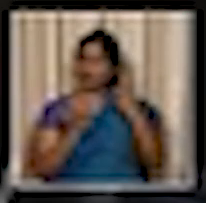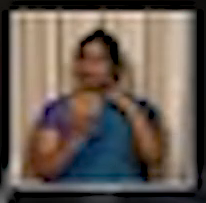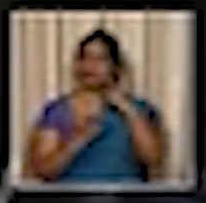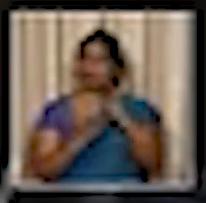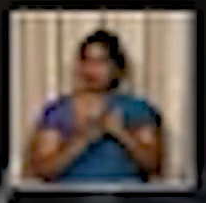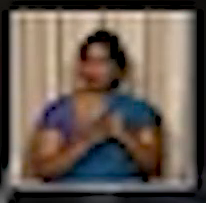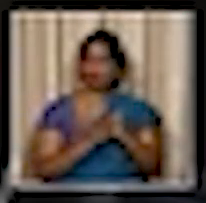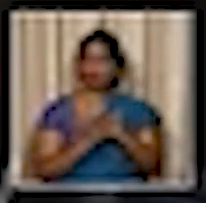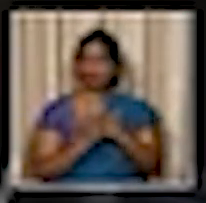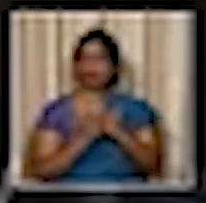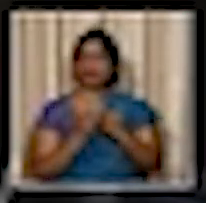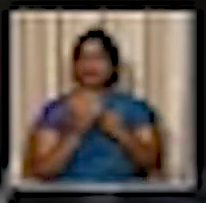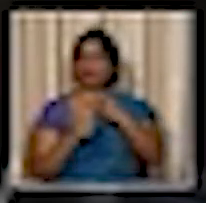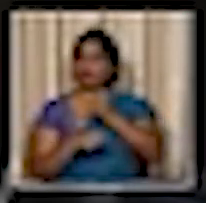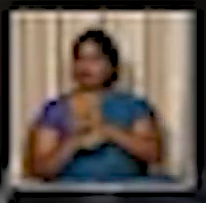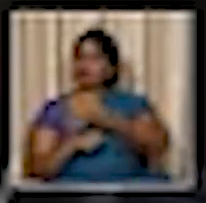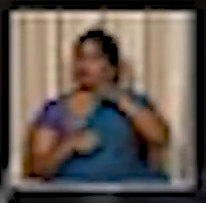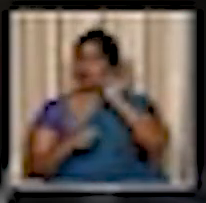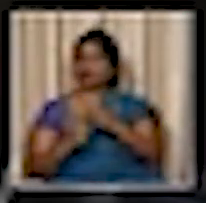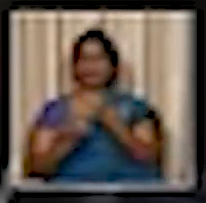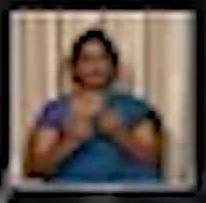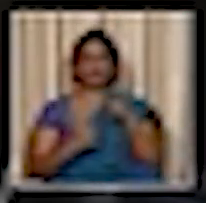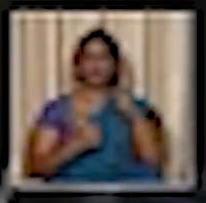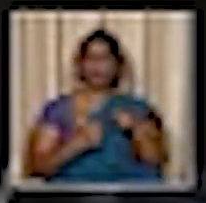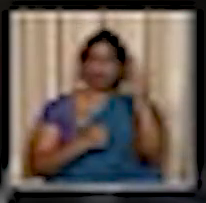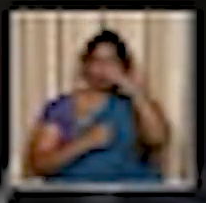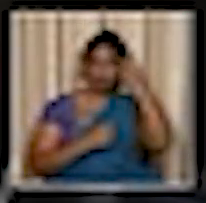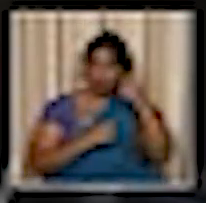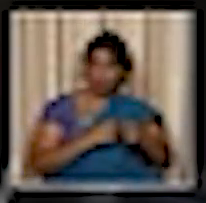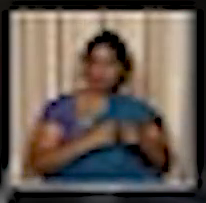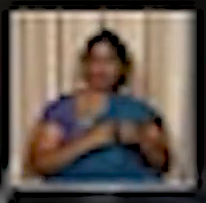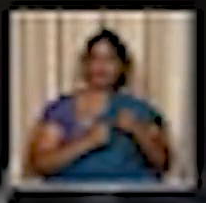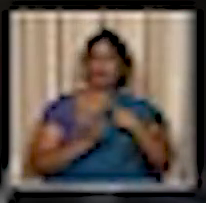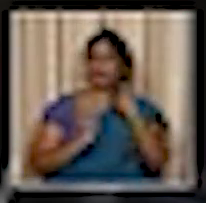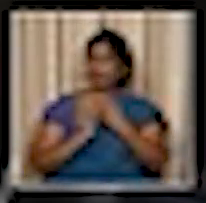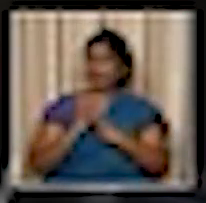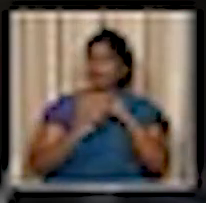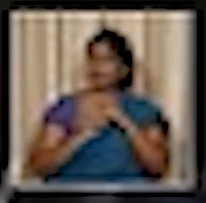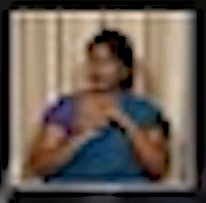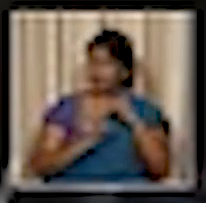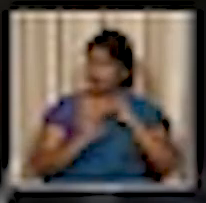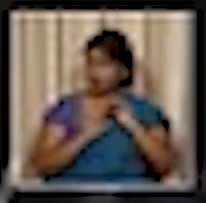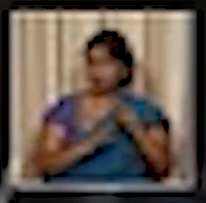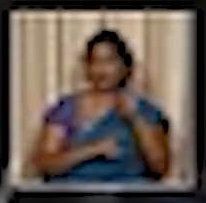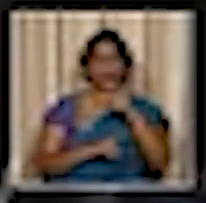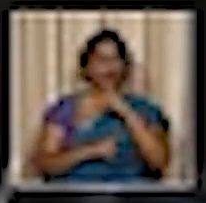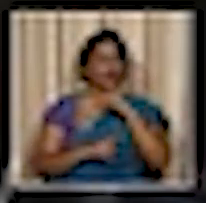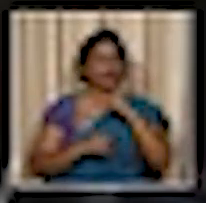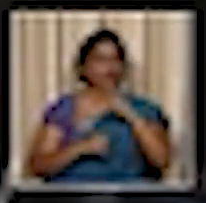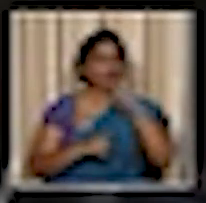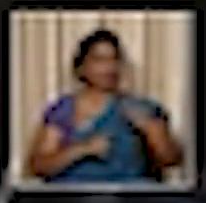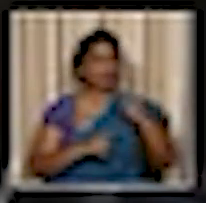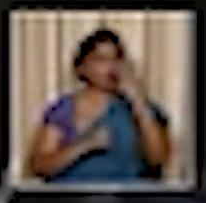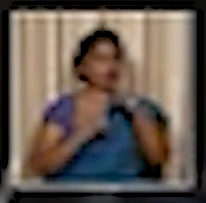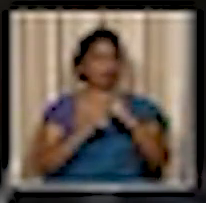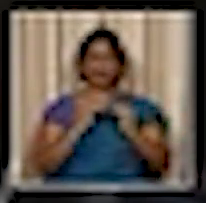අමාරුවෙන් භාණ්ඩාගාරයෙන් අනුමැතිය අරගෙන ඔවුන්ගේ වැටුප් නීතිපති දෙපාර්තමේන්තුවේ විනිසුරුවරුන්ගේ වැටුප් තුන්ගුණයකින්